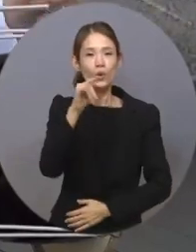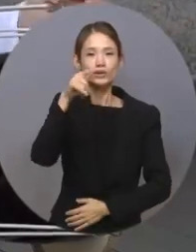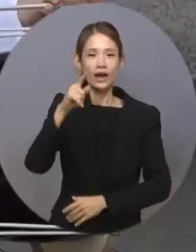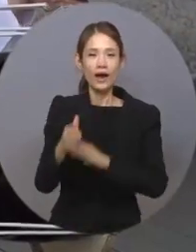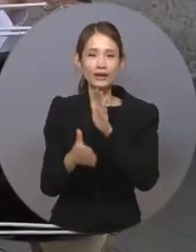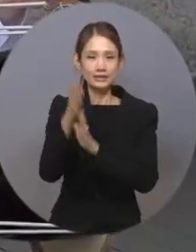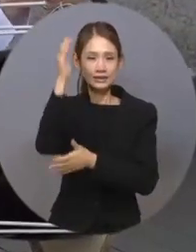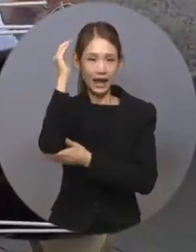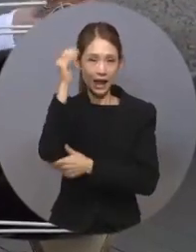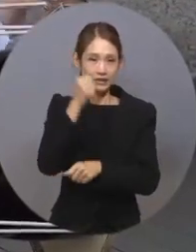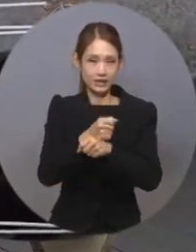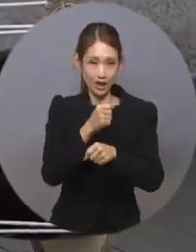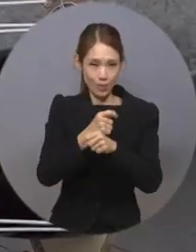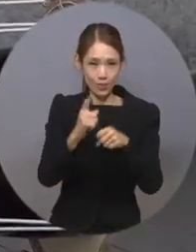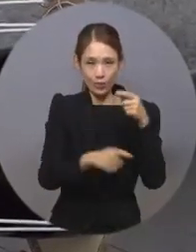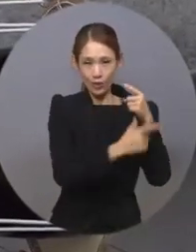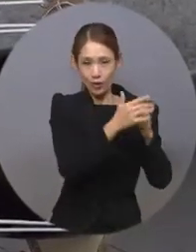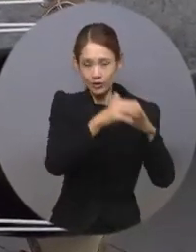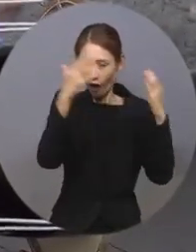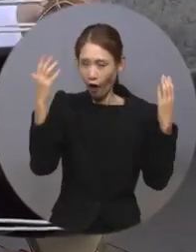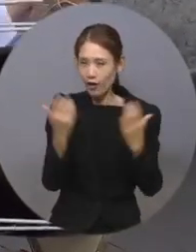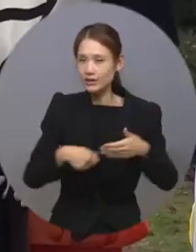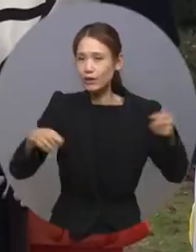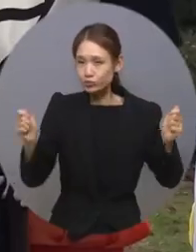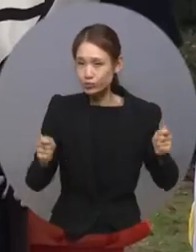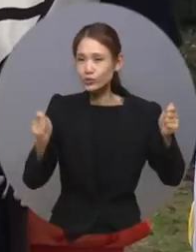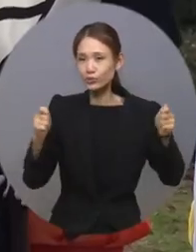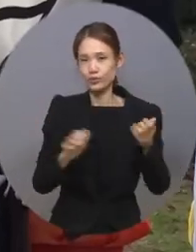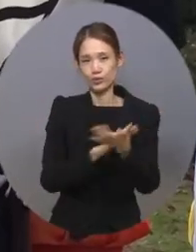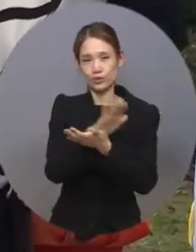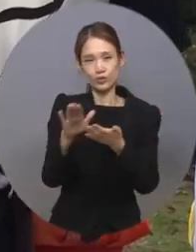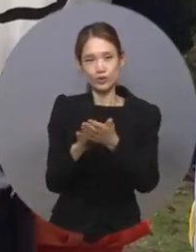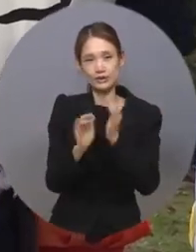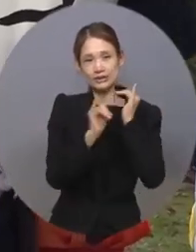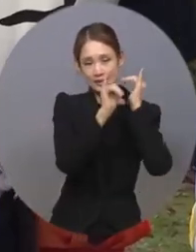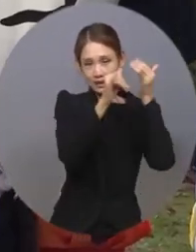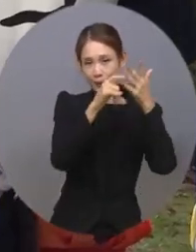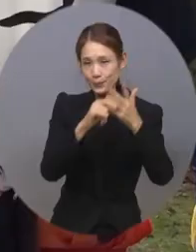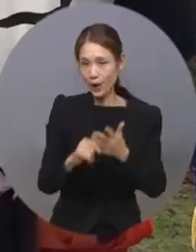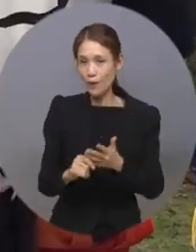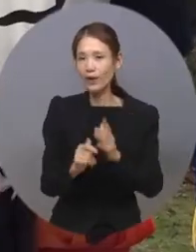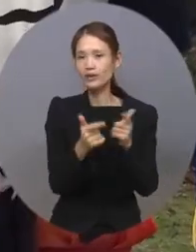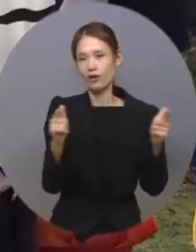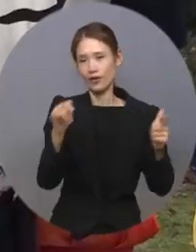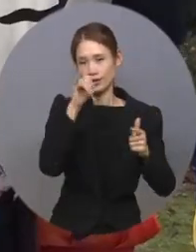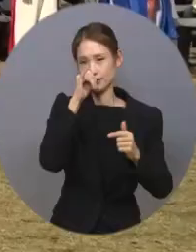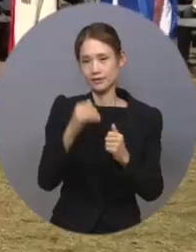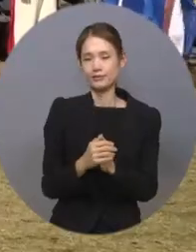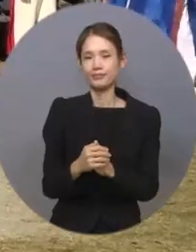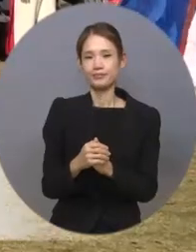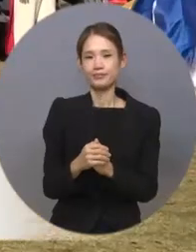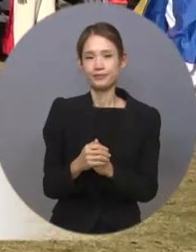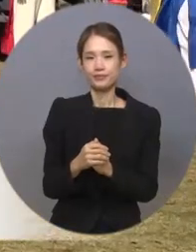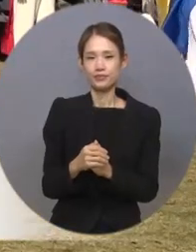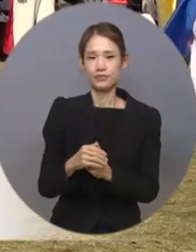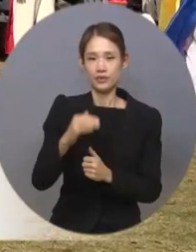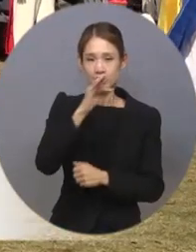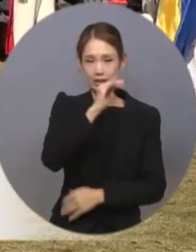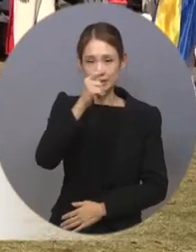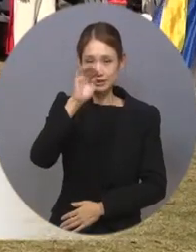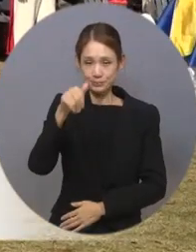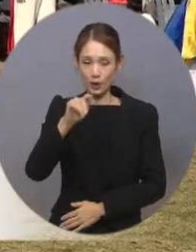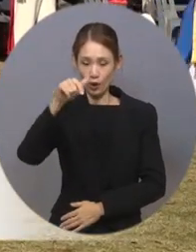인사말 본대의 와 전체 풍물놀이 시상식 미 폐회 순으로 진행됐습니다 우리 움 면 동